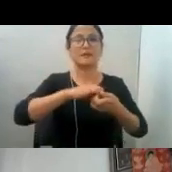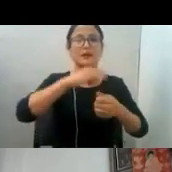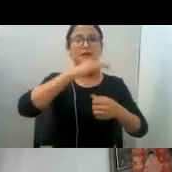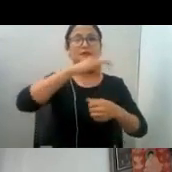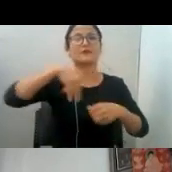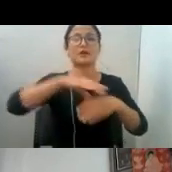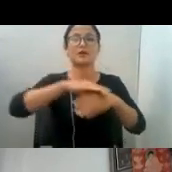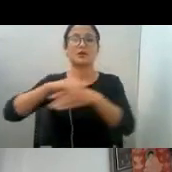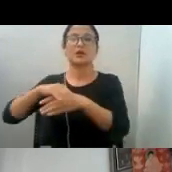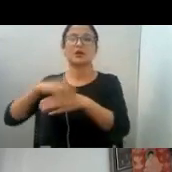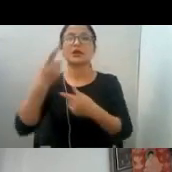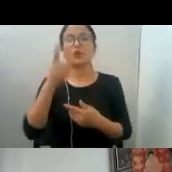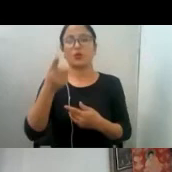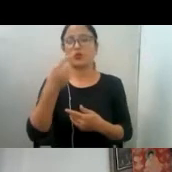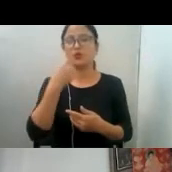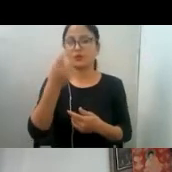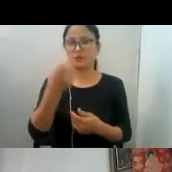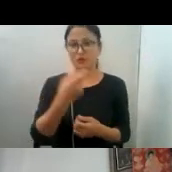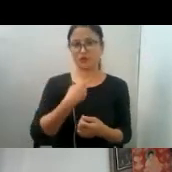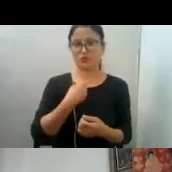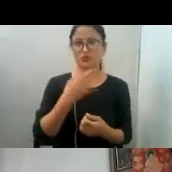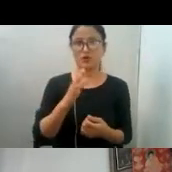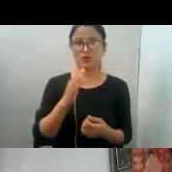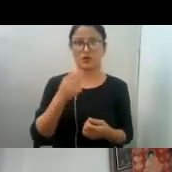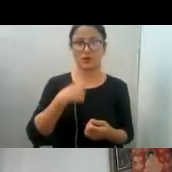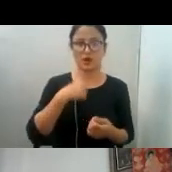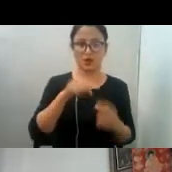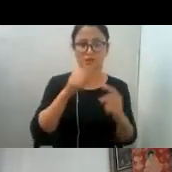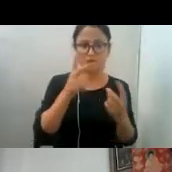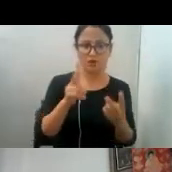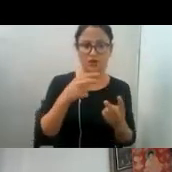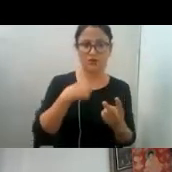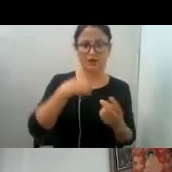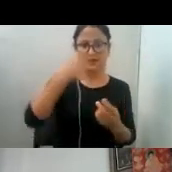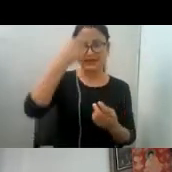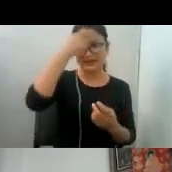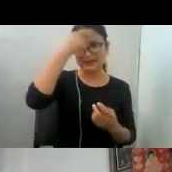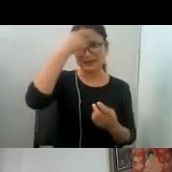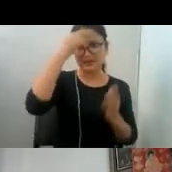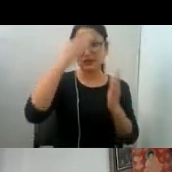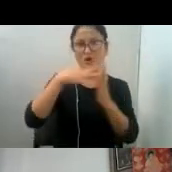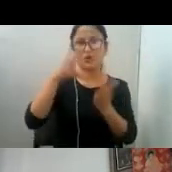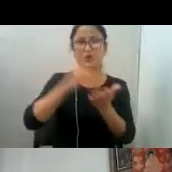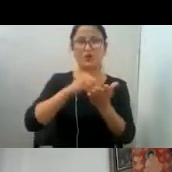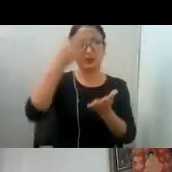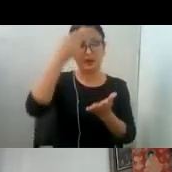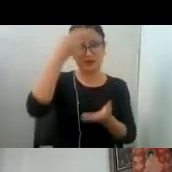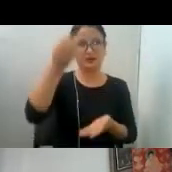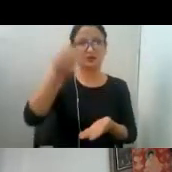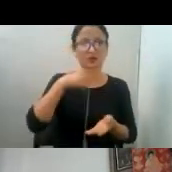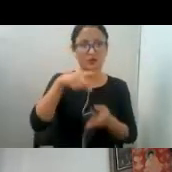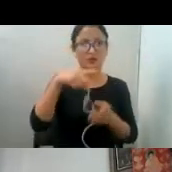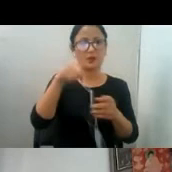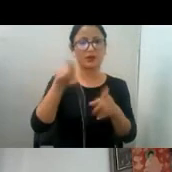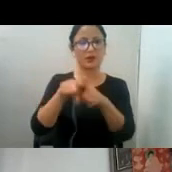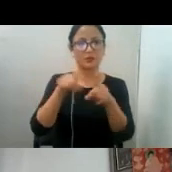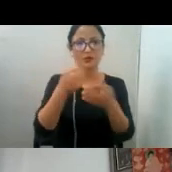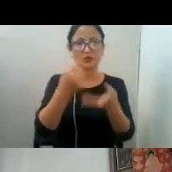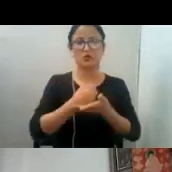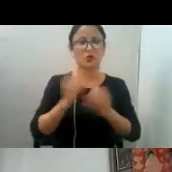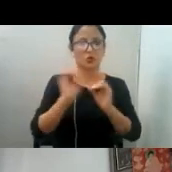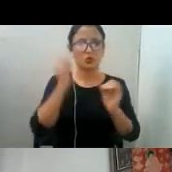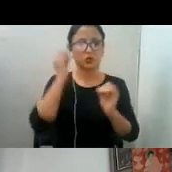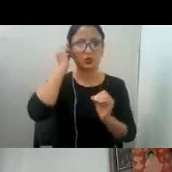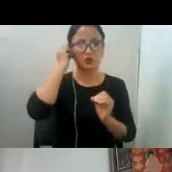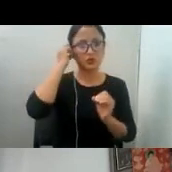भन्नुभयो के कसो भनेर भन्नुभयो. मलाई यस्तो यस्तो भयो, मलाई यसरी टेन्सन दिनुभयो घरको मान्छेले, तपाईँले पनि मलाई सपोर्ट गर्नु भएन,